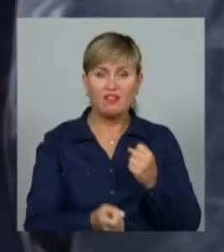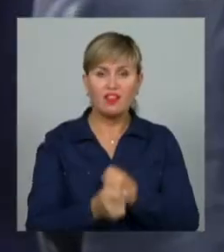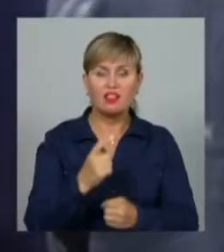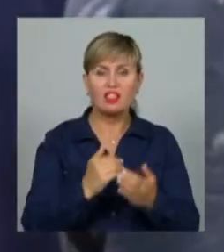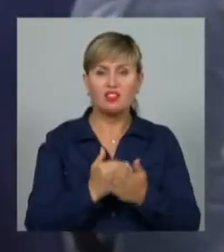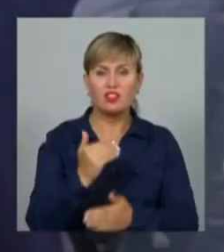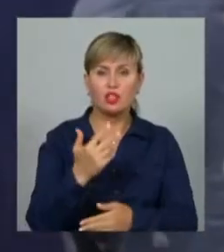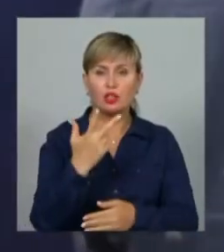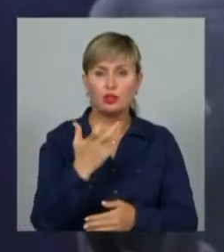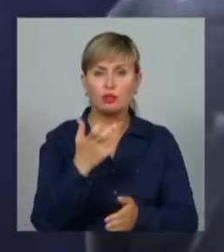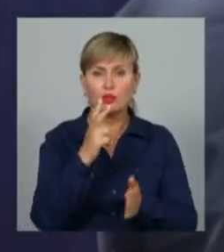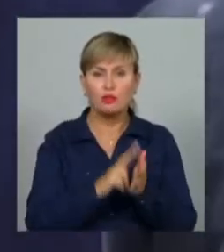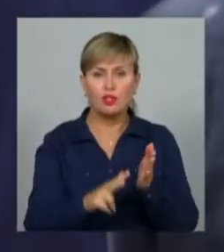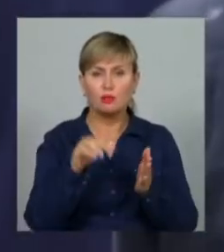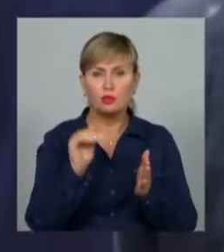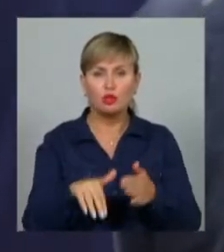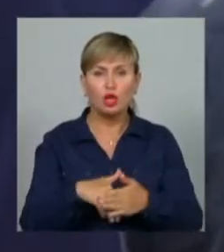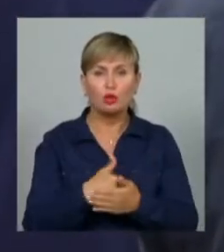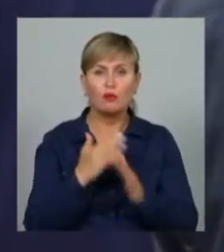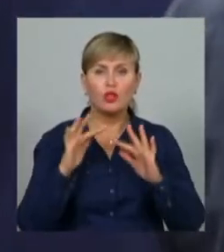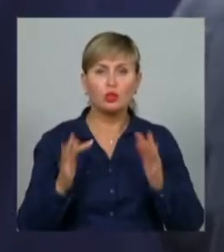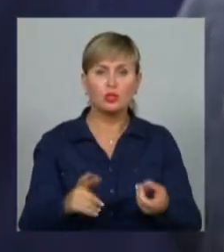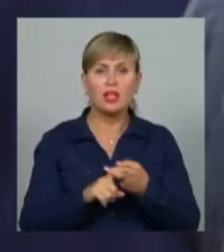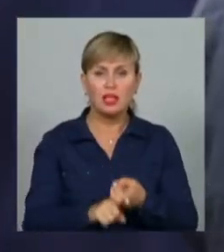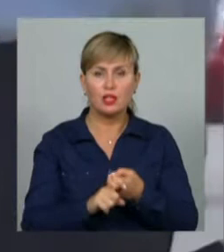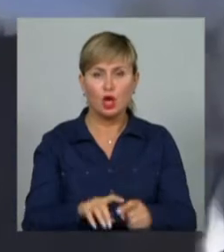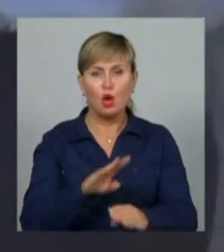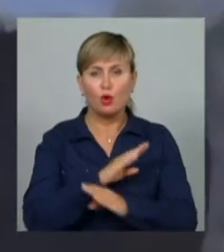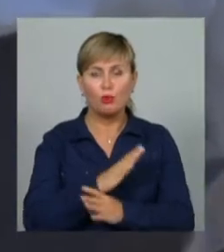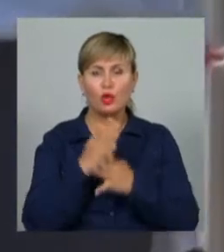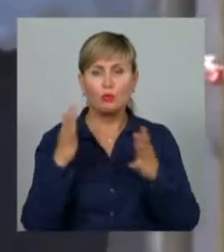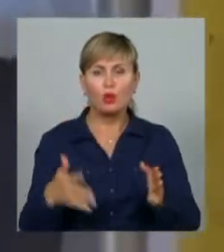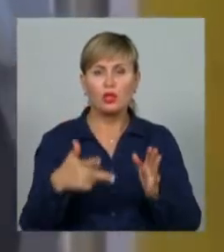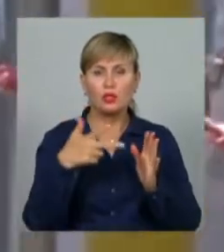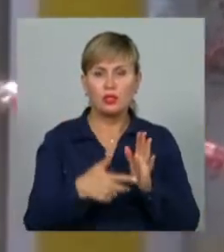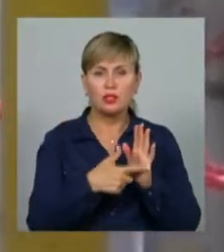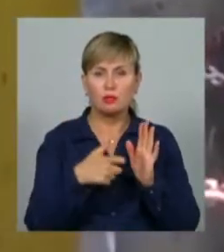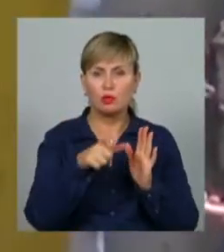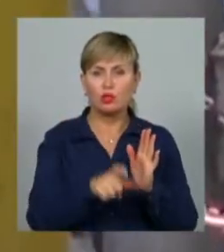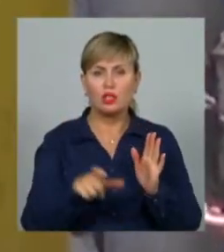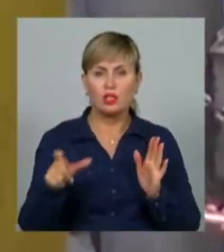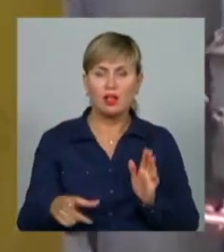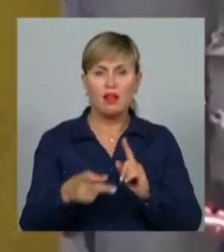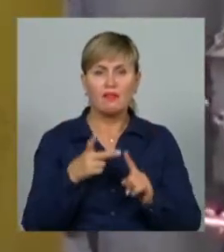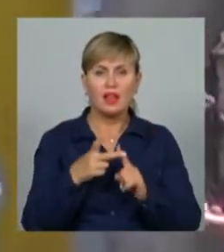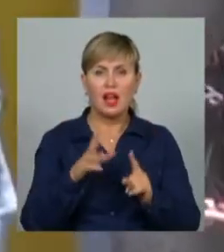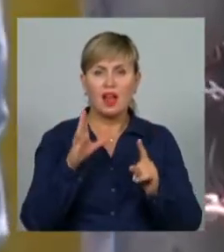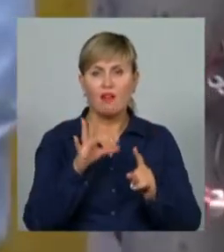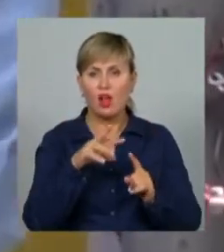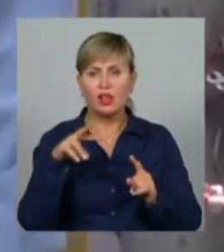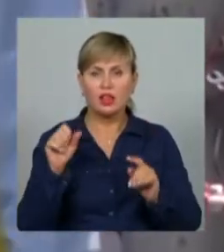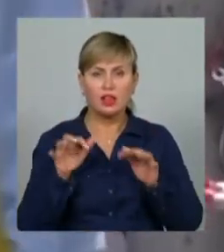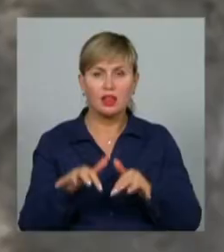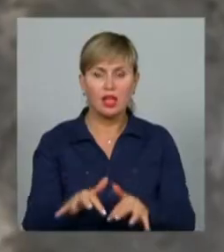свыше 380 тысяч новых случаев заражения. Умерли более 3700 человек. Вторая волна пандемии в этой